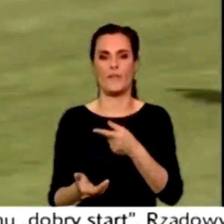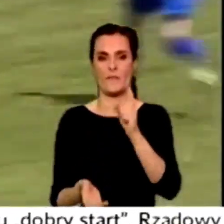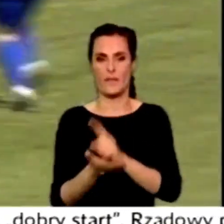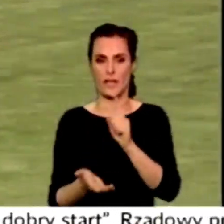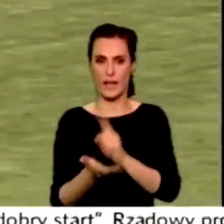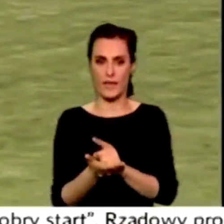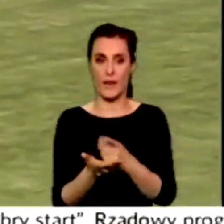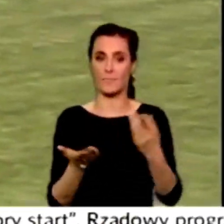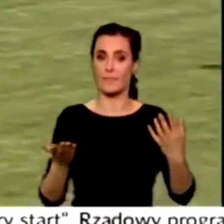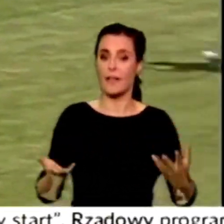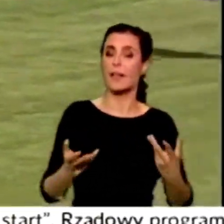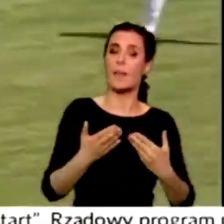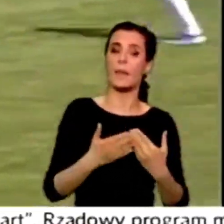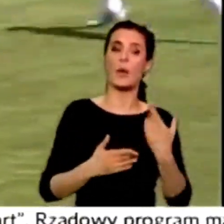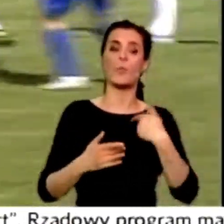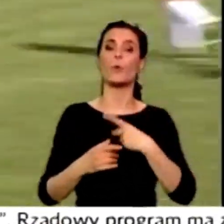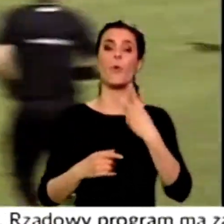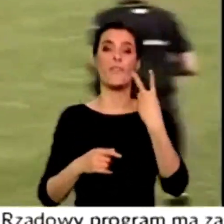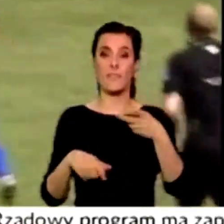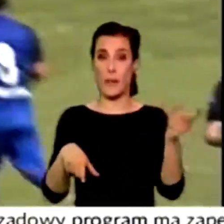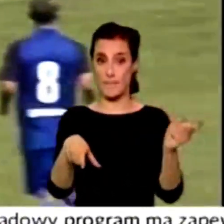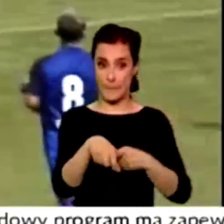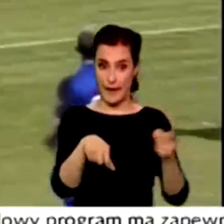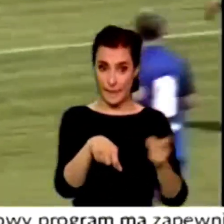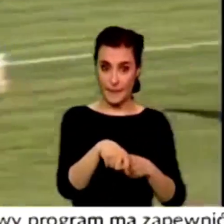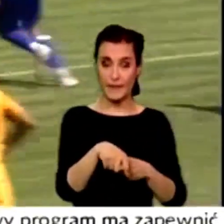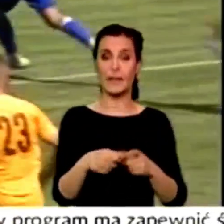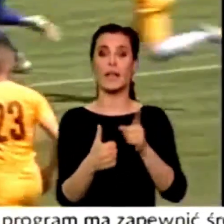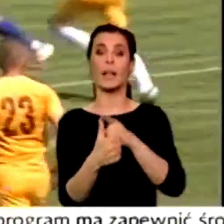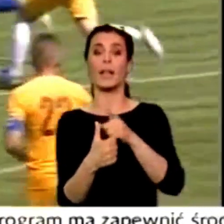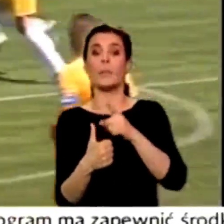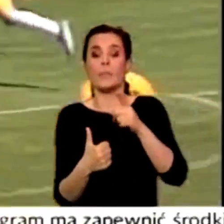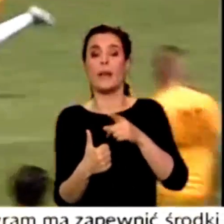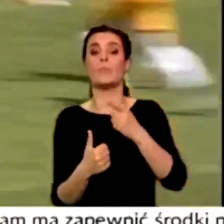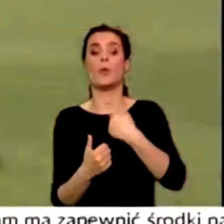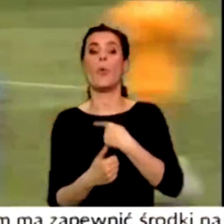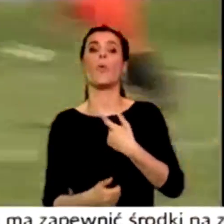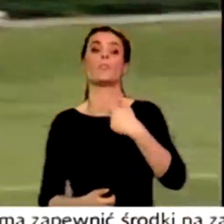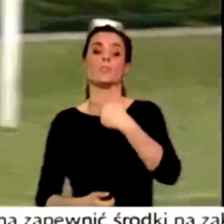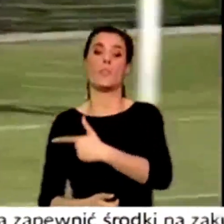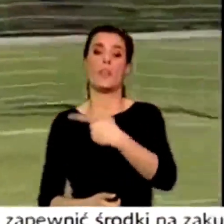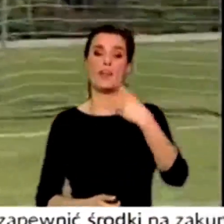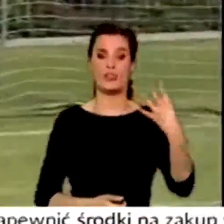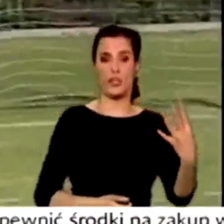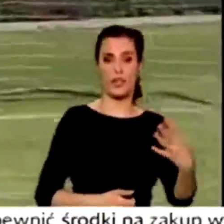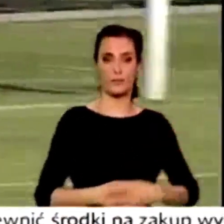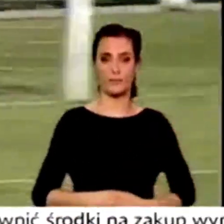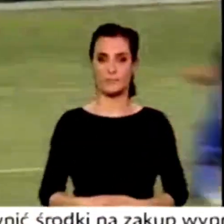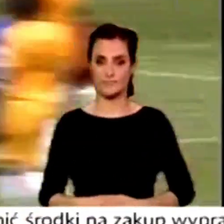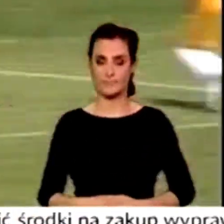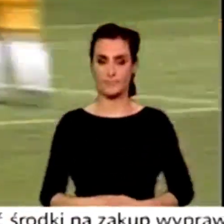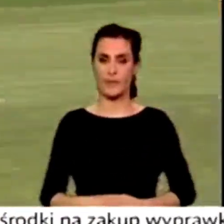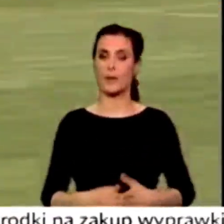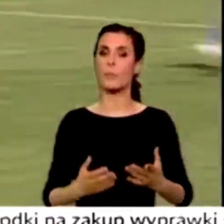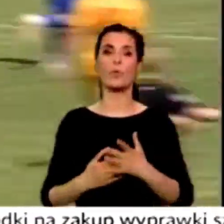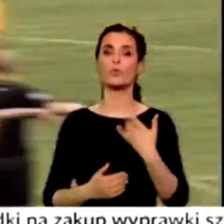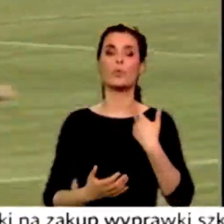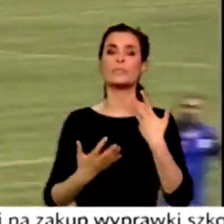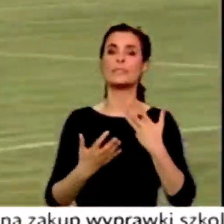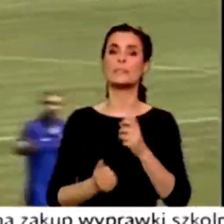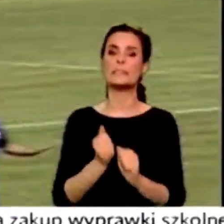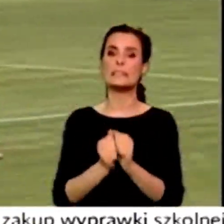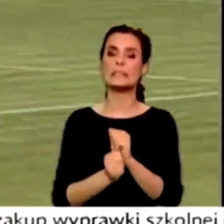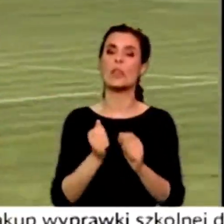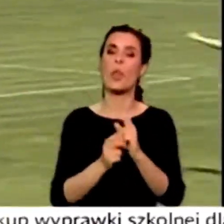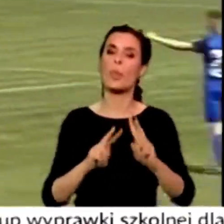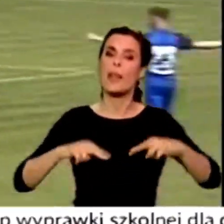wychowany Ursusa. Był autorem dwóch bramek. Wiktoria Ursus 2-4. W meczach pucharowych gra się o to, żeby przejść do następnej rundy